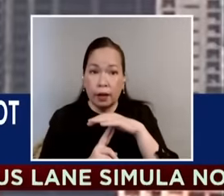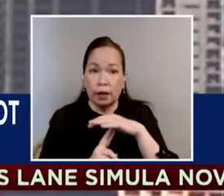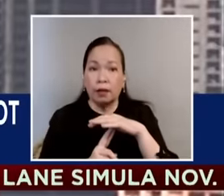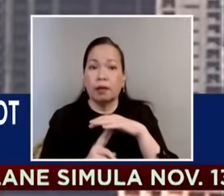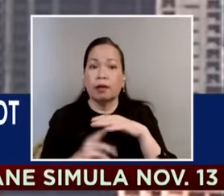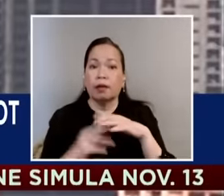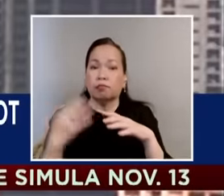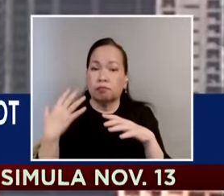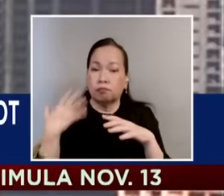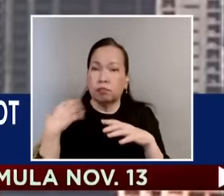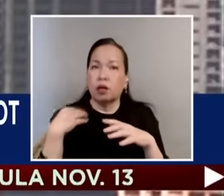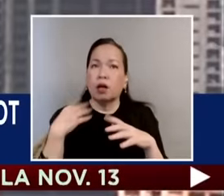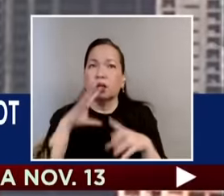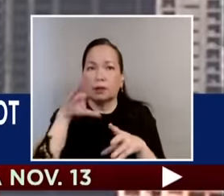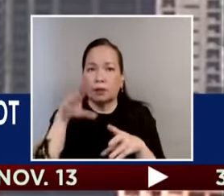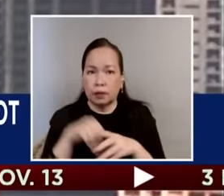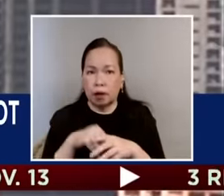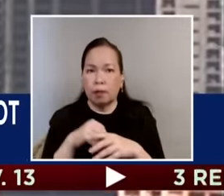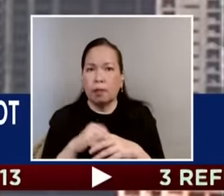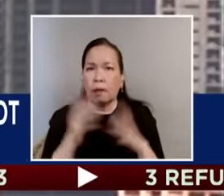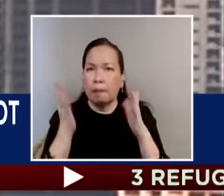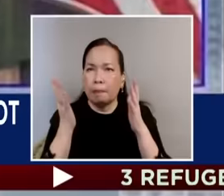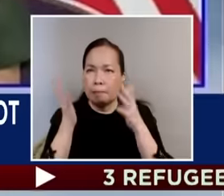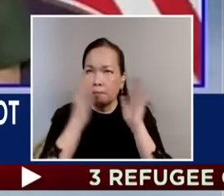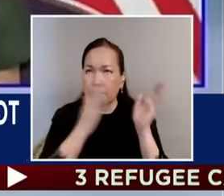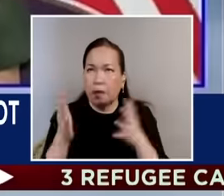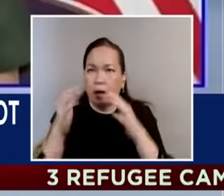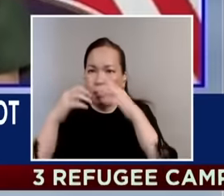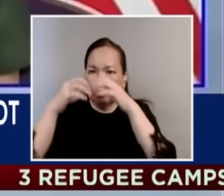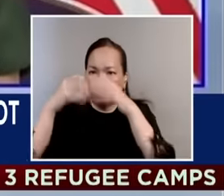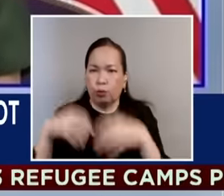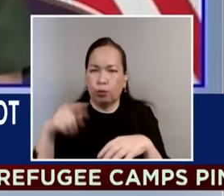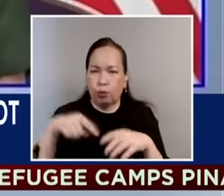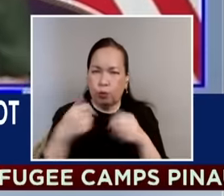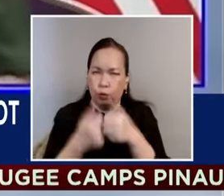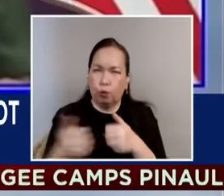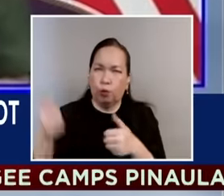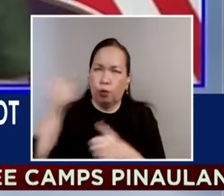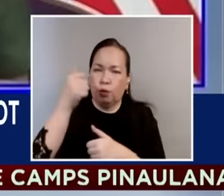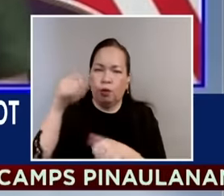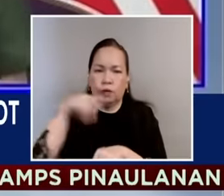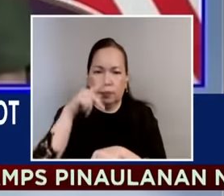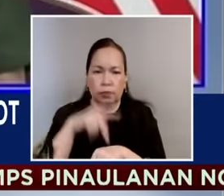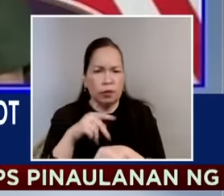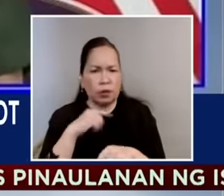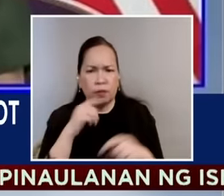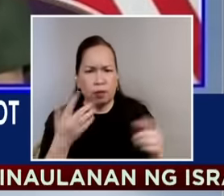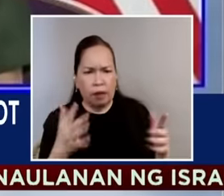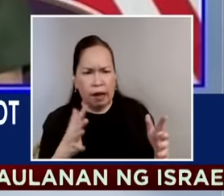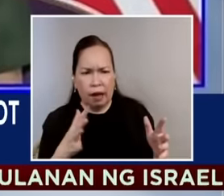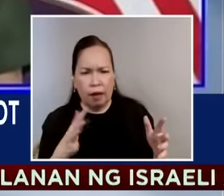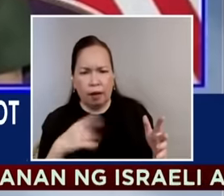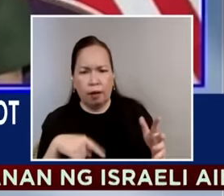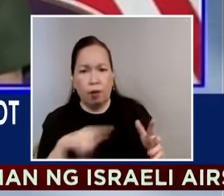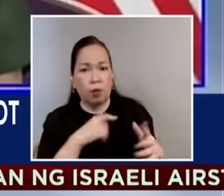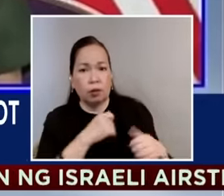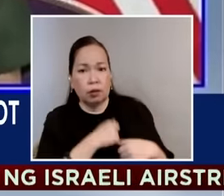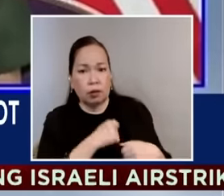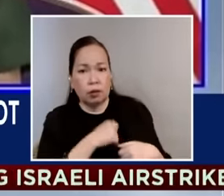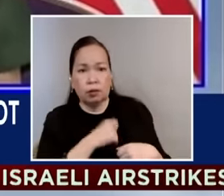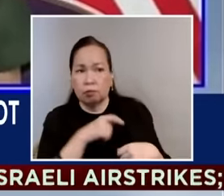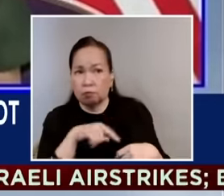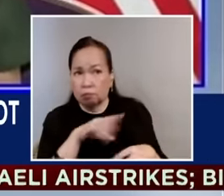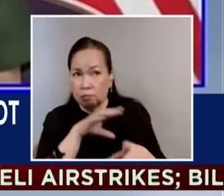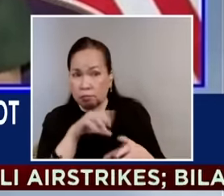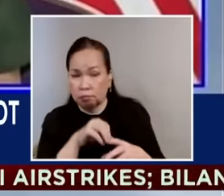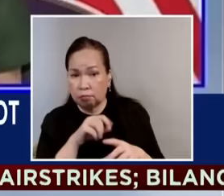nakaupong lider ng bansa. Nilinaw po ni Malaya na walang aktibong sundalong sangkot sa usapin, kundi pagkakaiba lamang ito ng